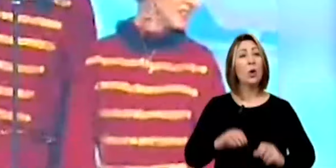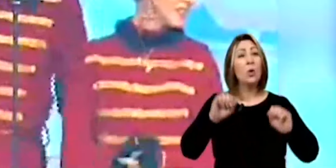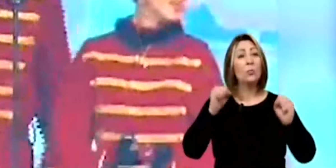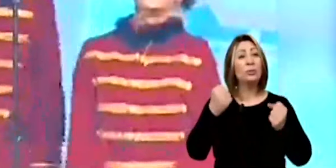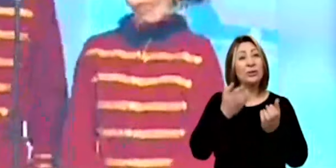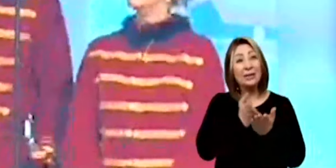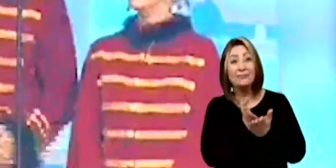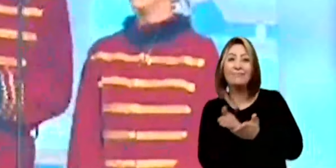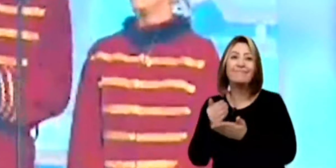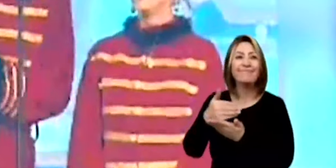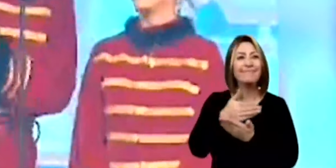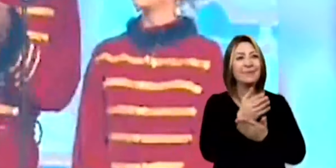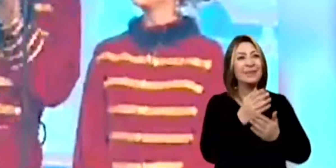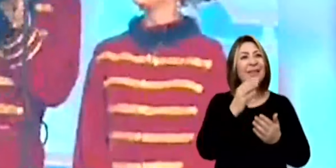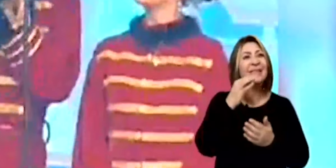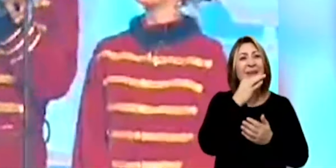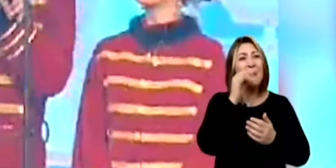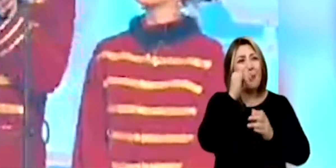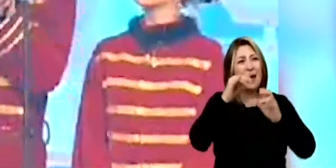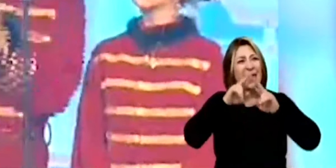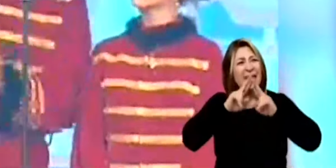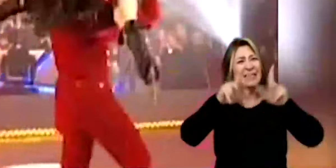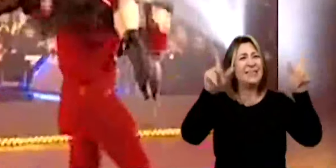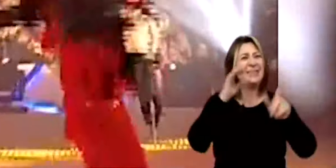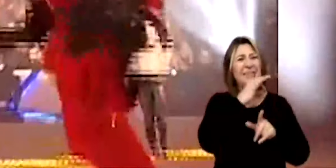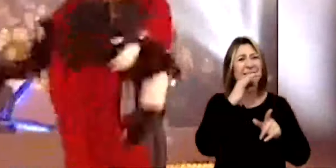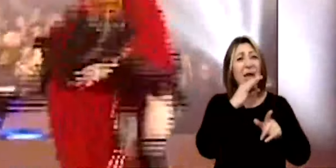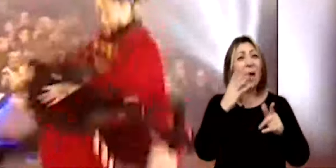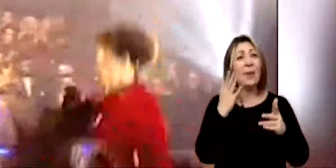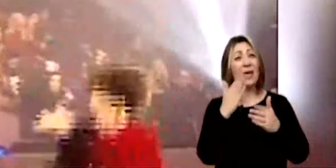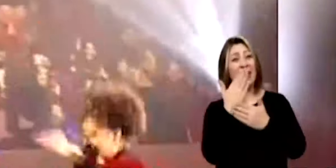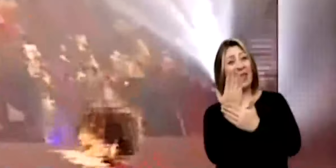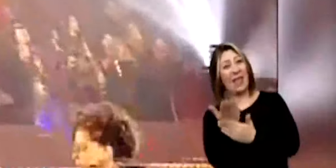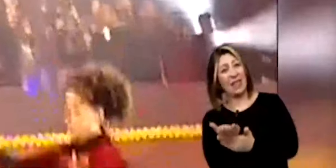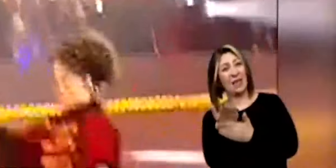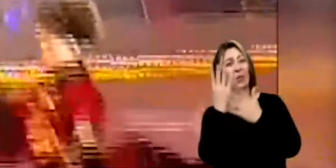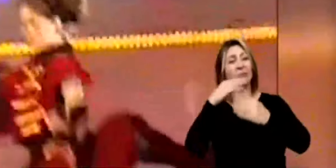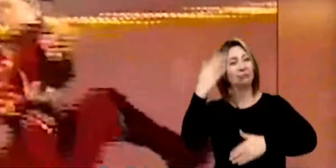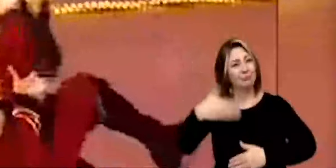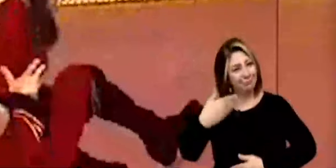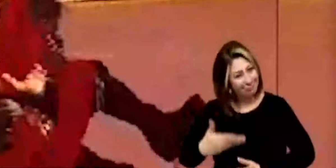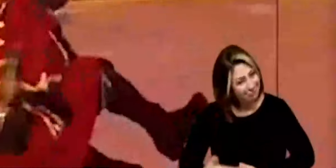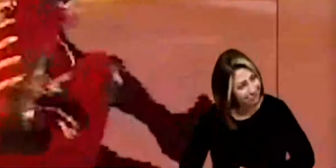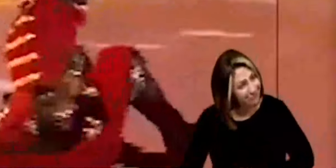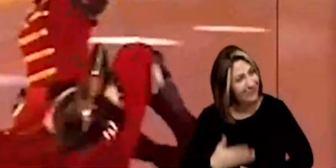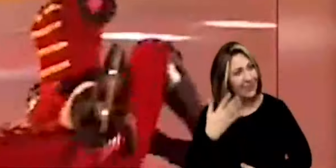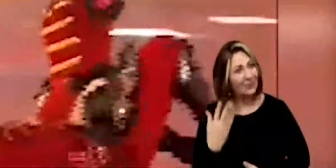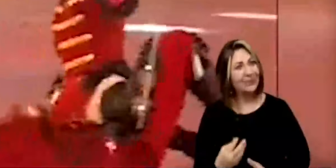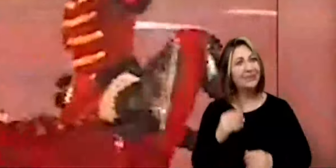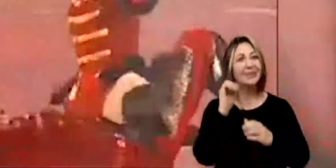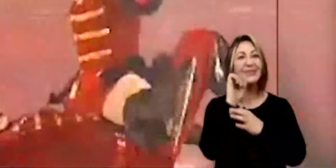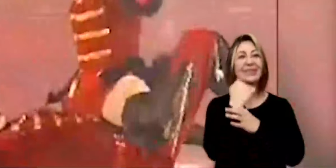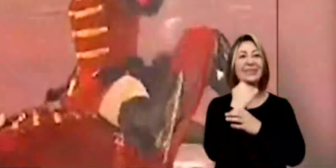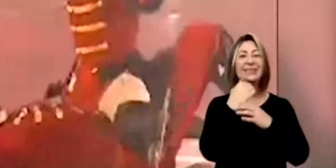Buzda dans yarışmasında çanağı kırmanın eşiğinden dönmene rağmen yatay konumda da olsa reveransını yaptın ve sanata